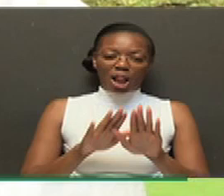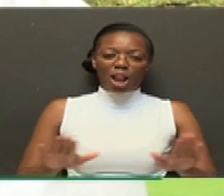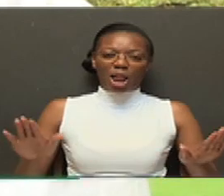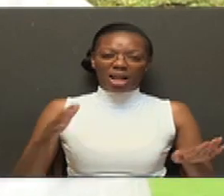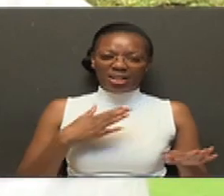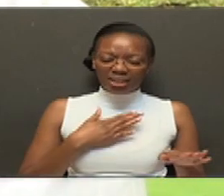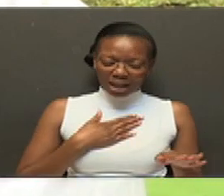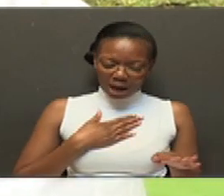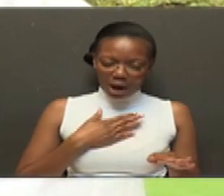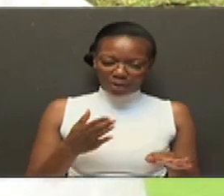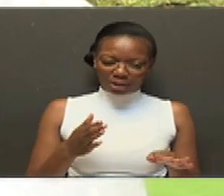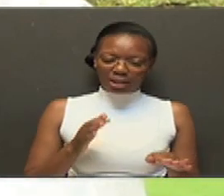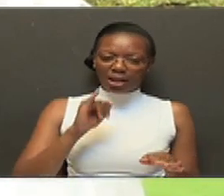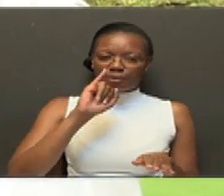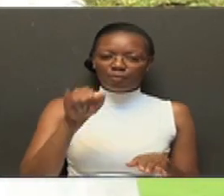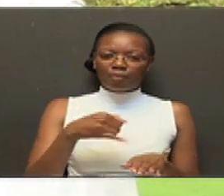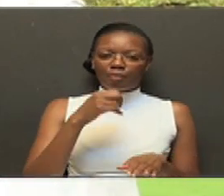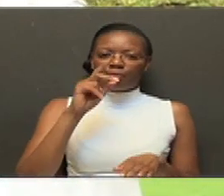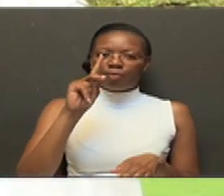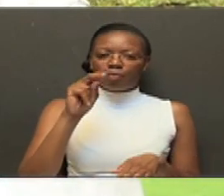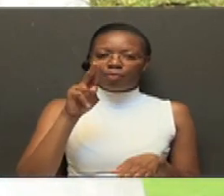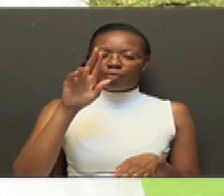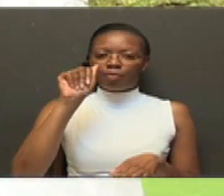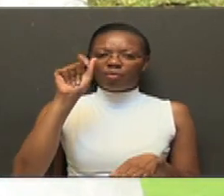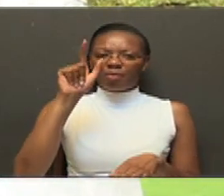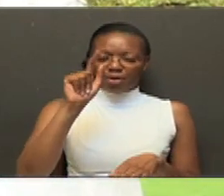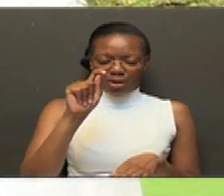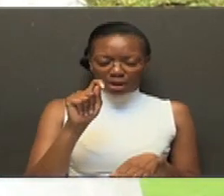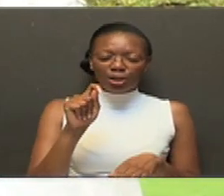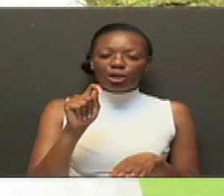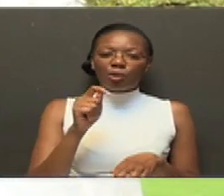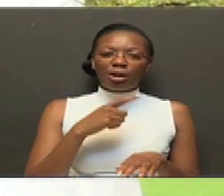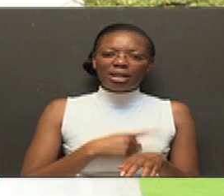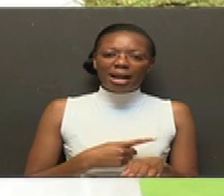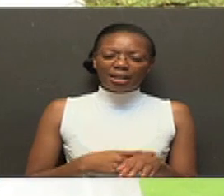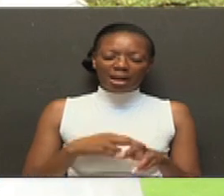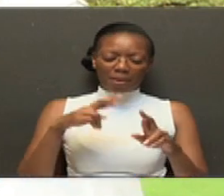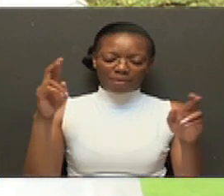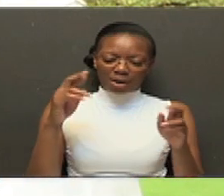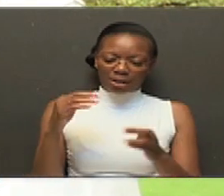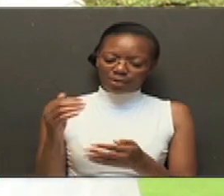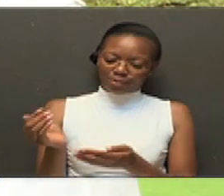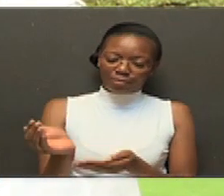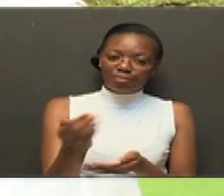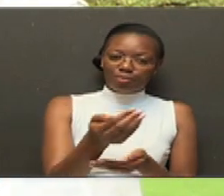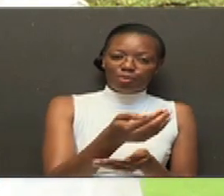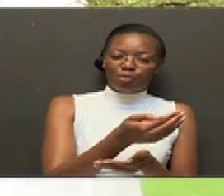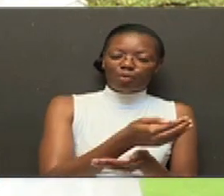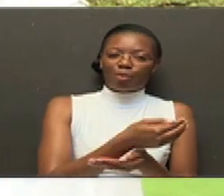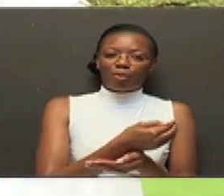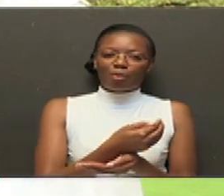letu niliko hapa chuoni. Tukisha wavuna, huwa tunasema ni